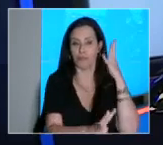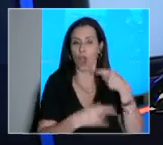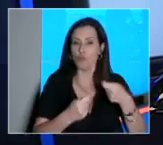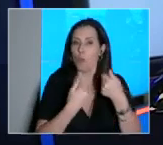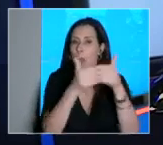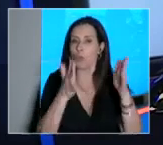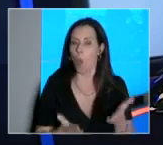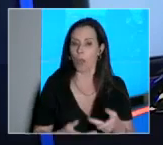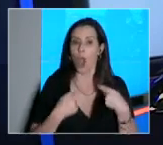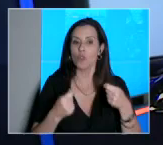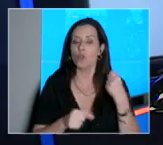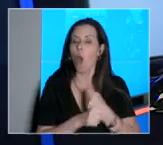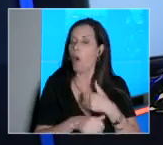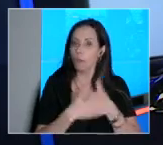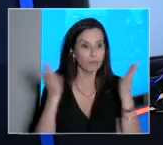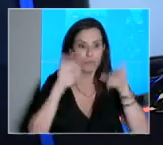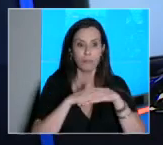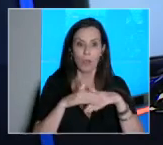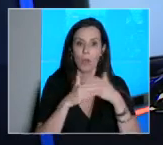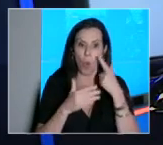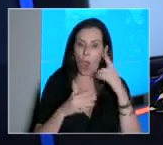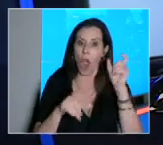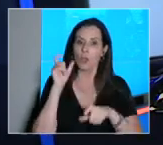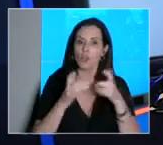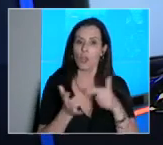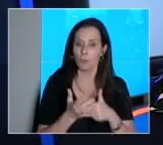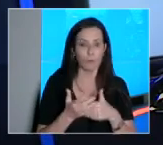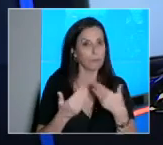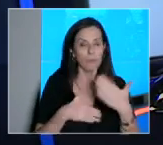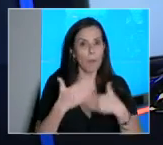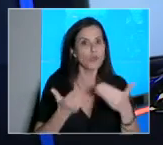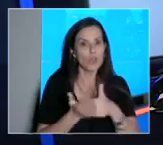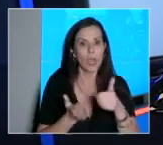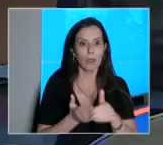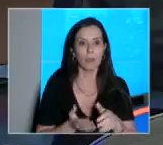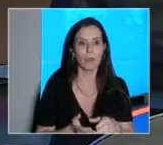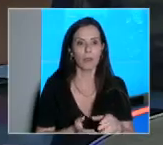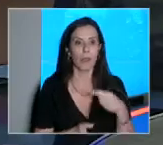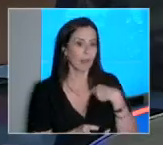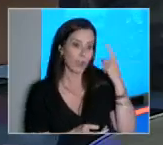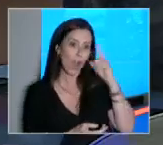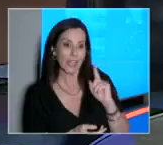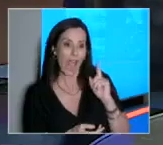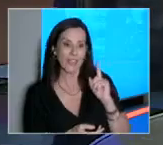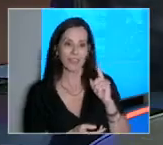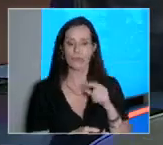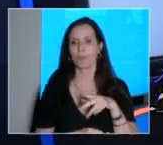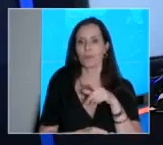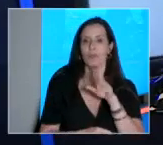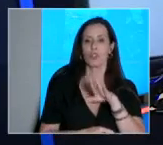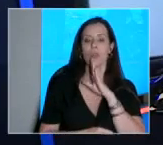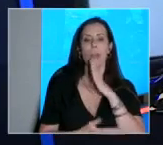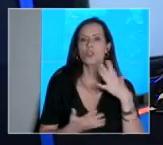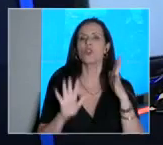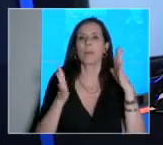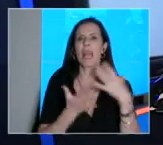לישון. השוק עובד כל הלילה, פתאום הבוקר אתה רואה את האנשים פותחים את הבסטות ואלה אודרוב מתחילים. אני לא ידעתי. אבל פה יש לך בעיה של